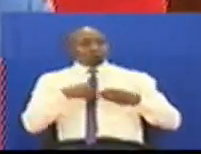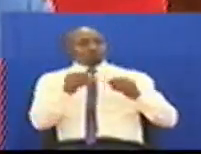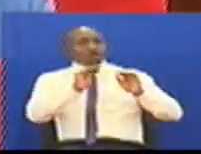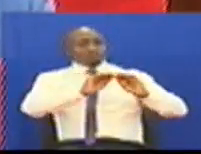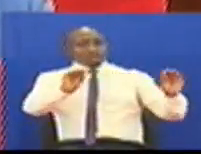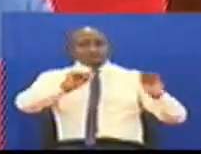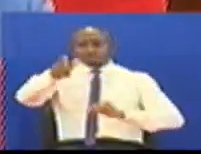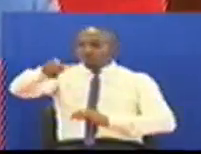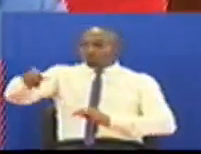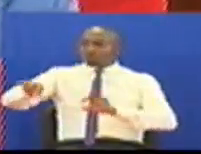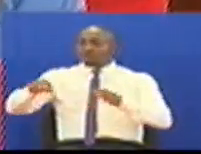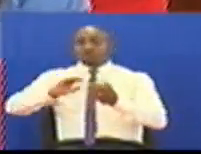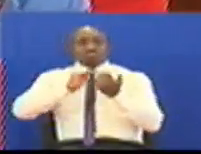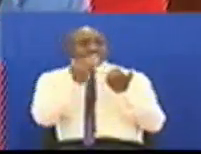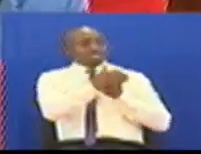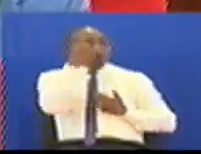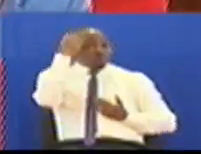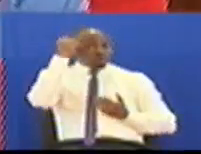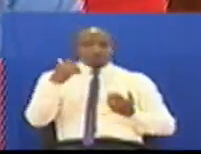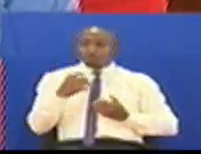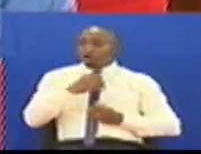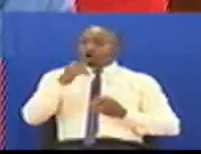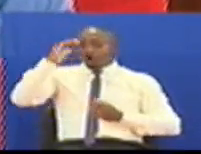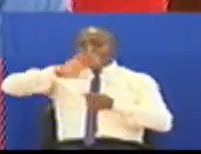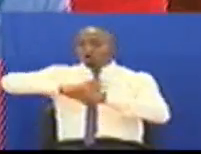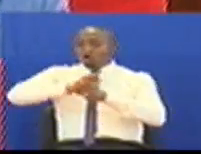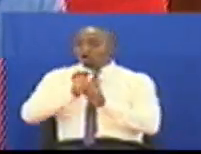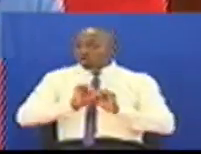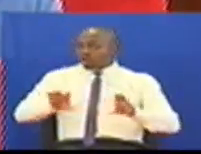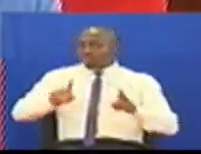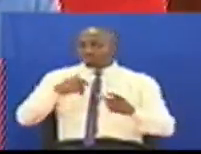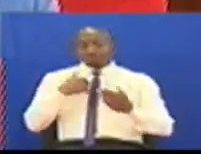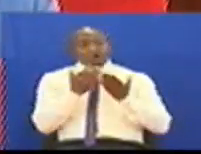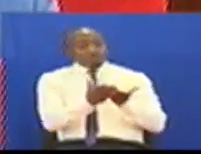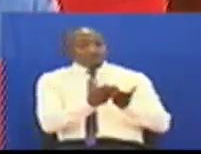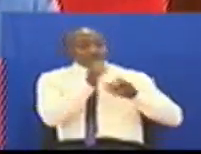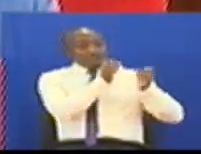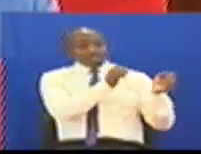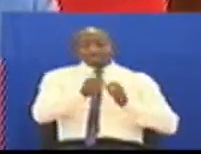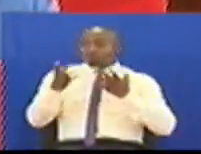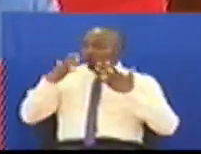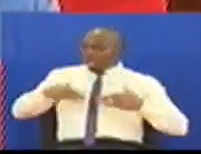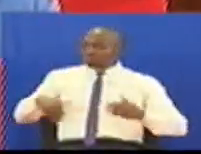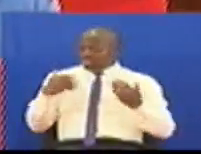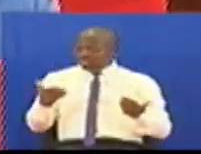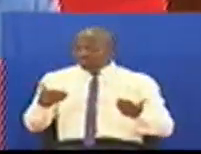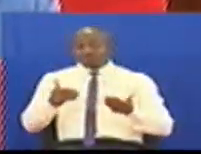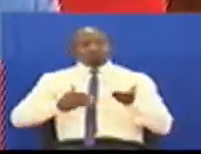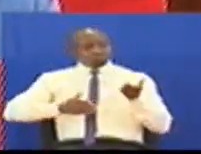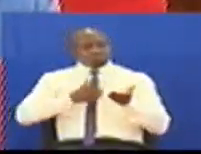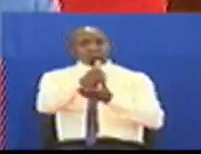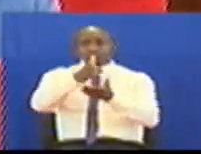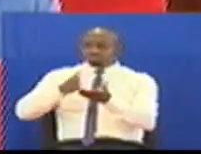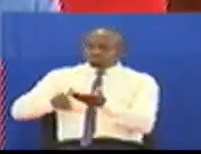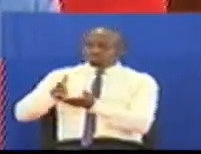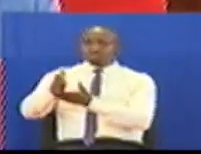jinsi ya kujikinga na ugonjwa wa corona. Kwa hiyo nilikuwa naomba hawa watendaji wa afya kwa kipindi hiki waweze kutembea na